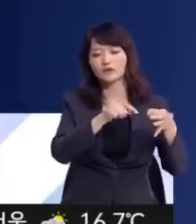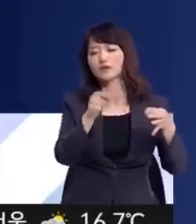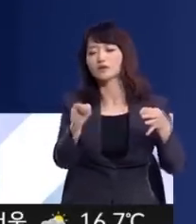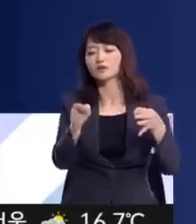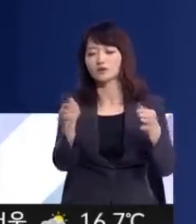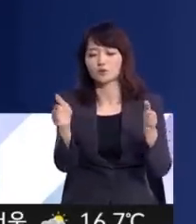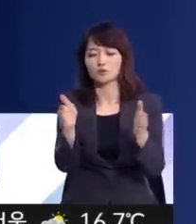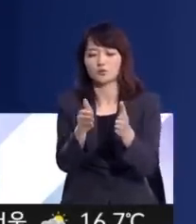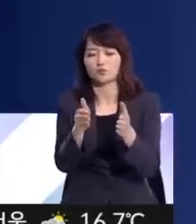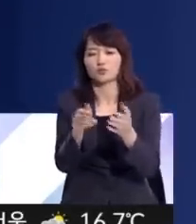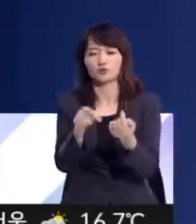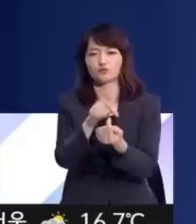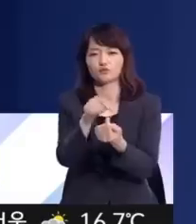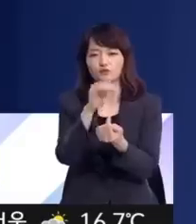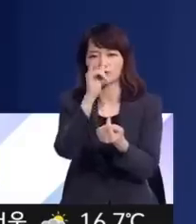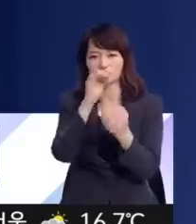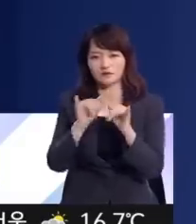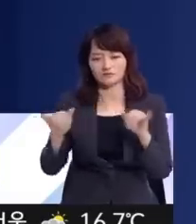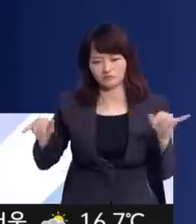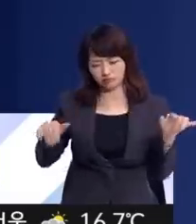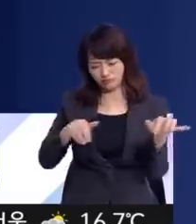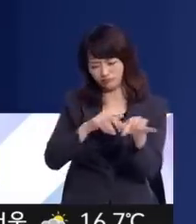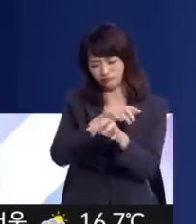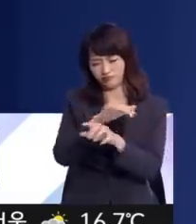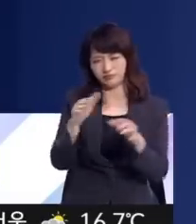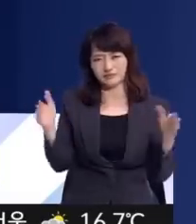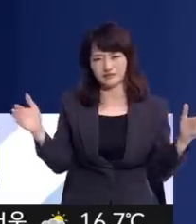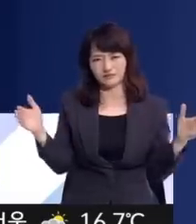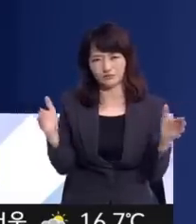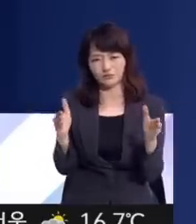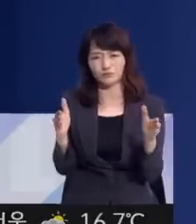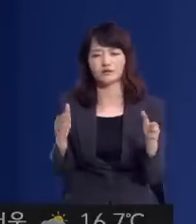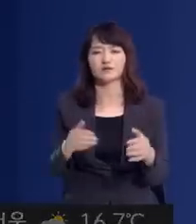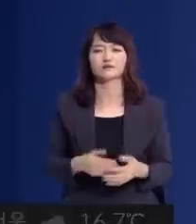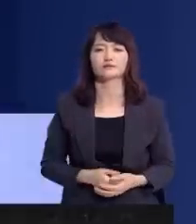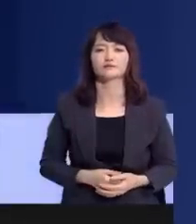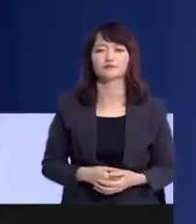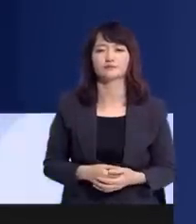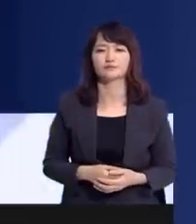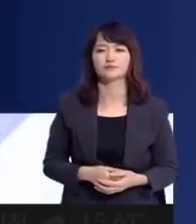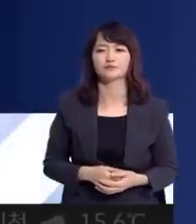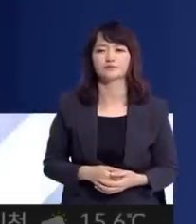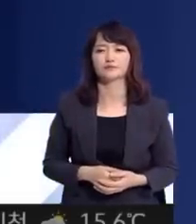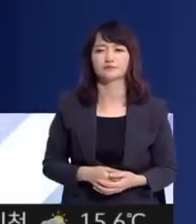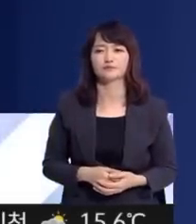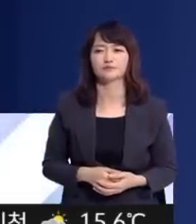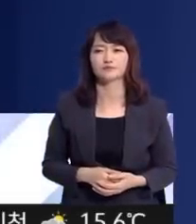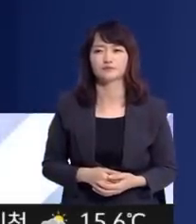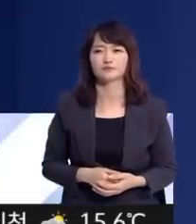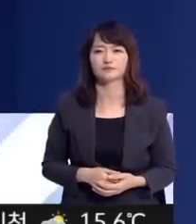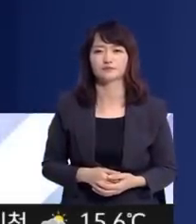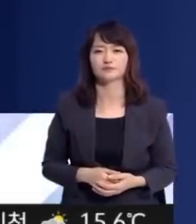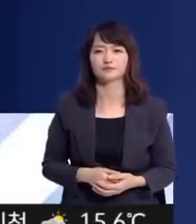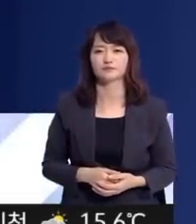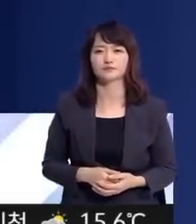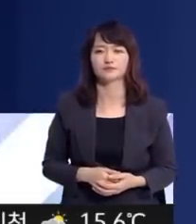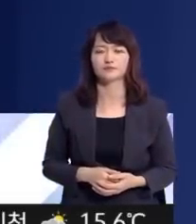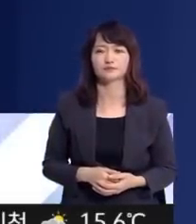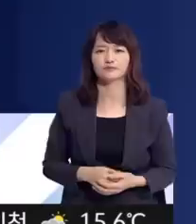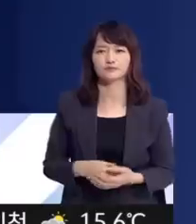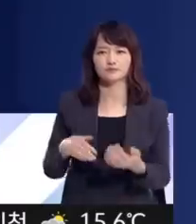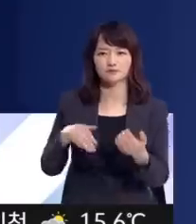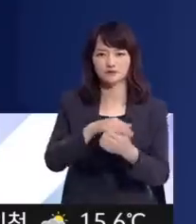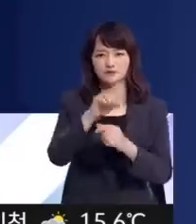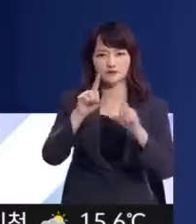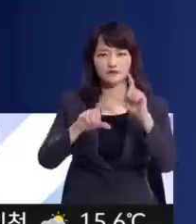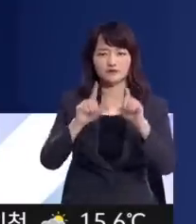하는 바람에 사람이 많이 모였는데 더 좁아지지 않습니까 그런 과정에서 병목현상 때문에이 당시에이 상황을